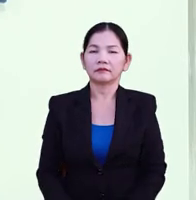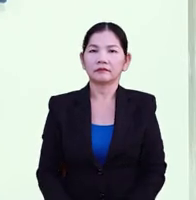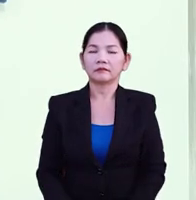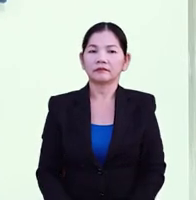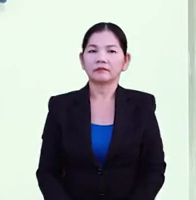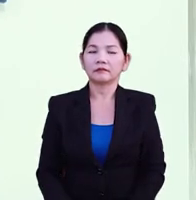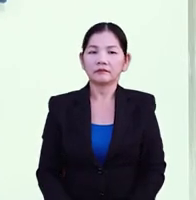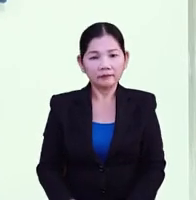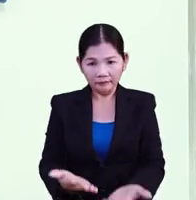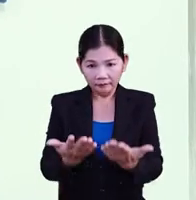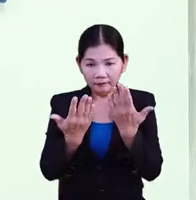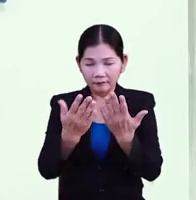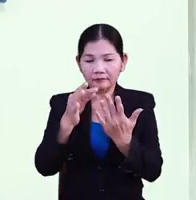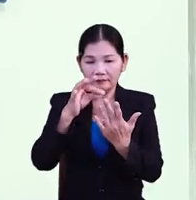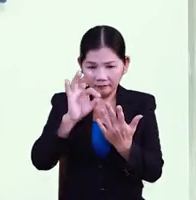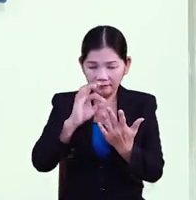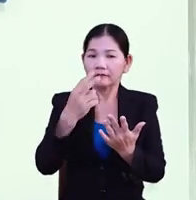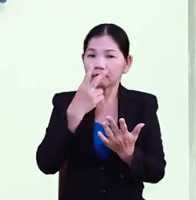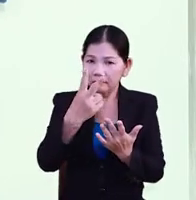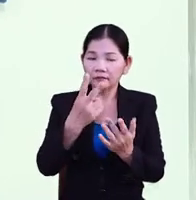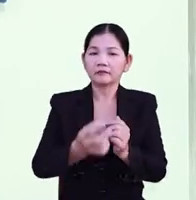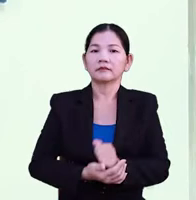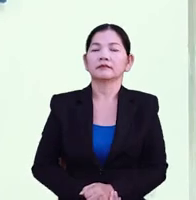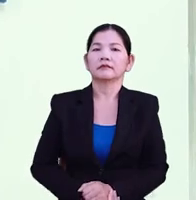ามวยน้าเต้ก่อน